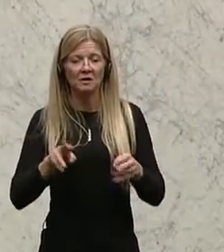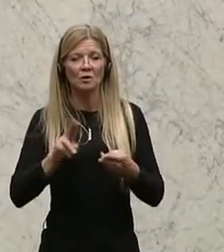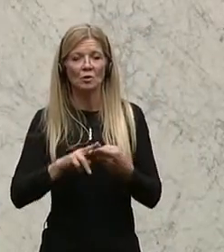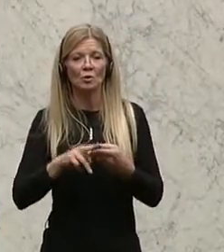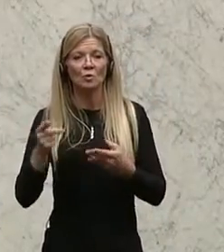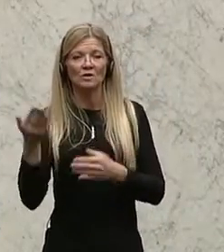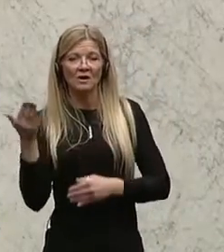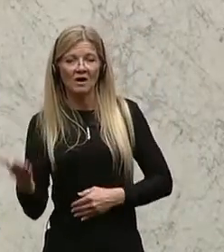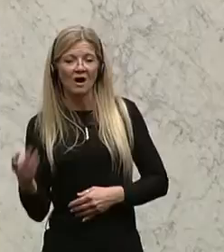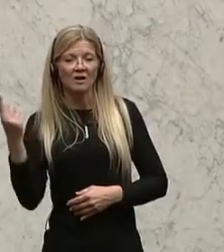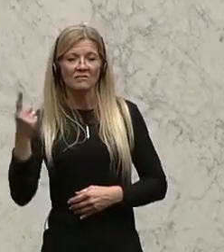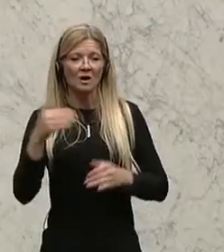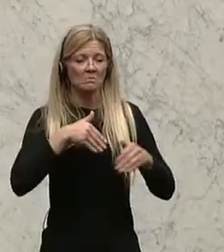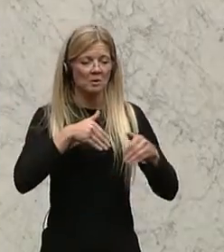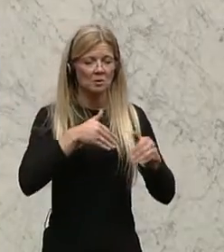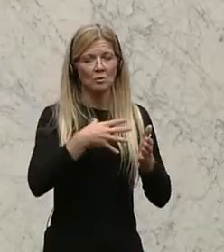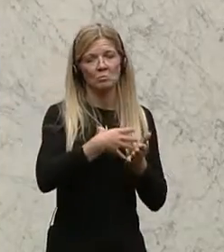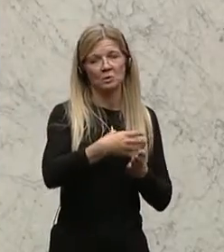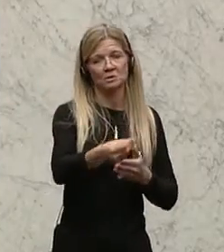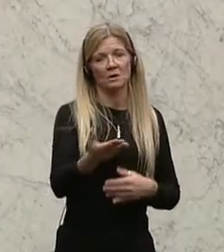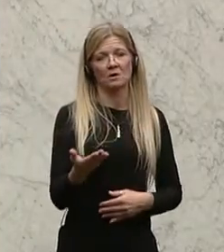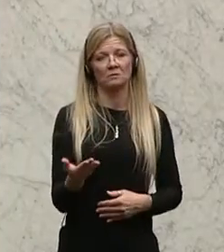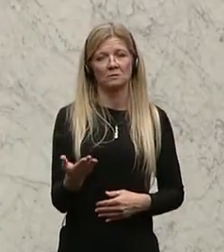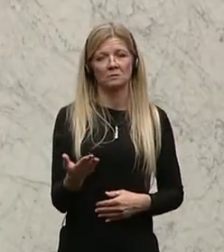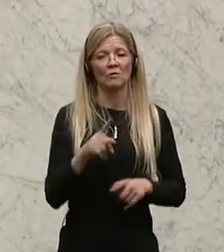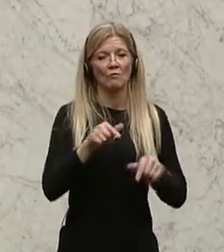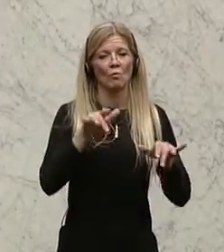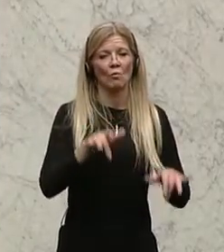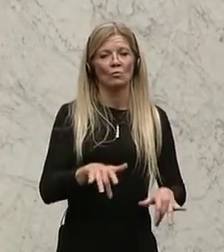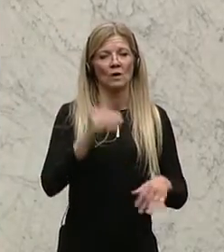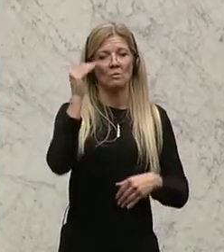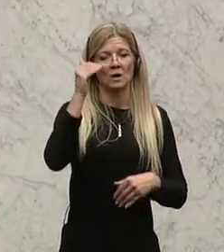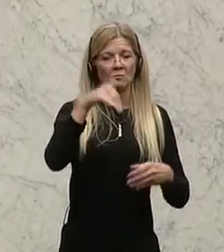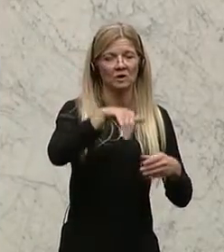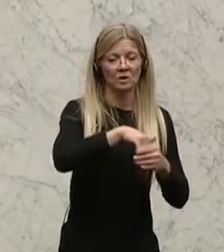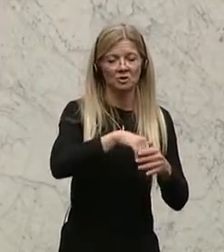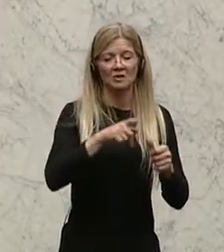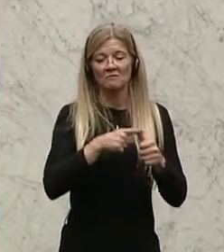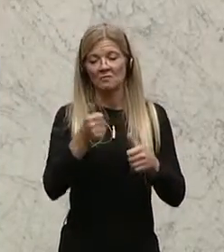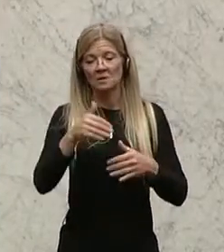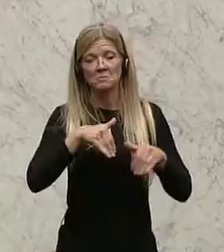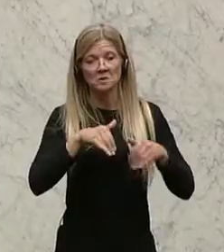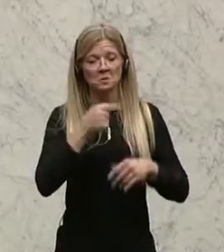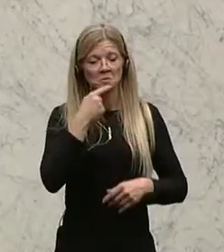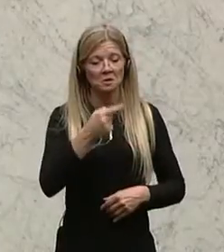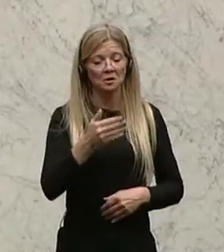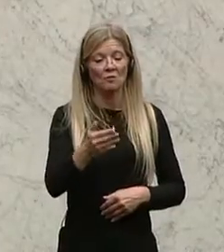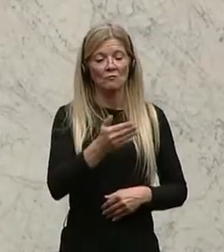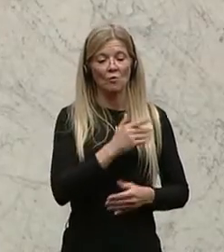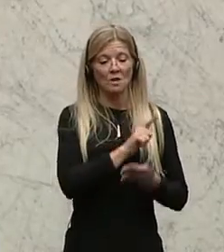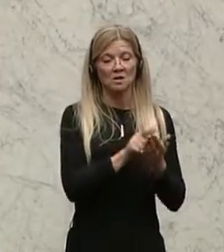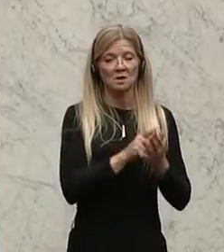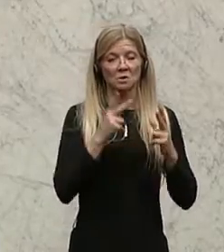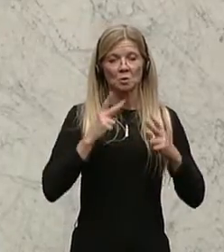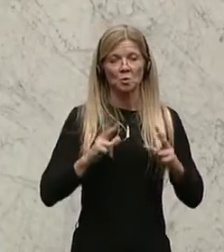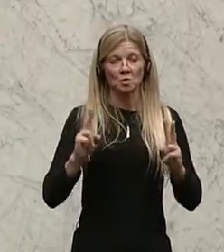beschäftigt sind. Und wenn ein Ministerium Beamte in vorzeitigen Ruhestand schickt, dann sind wir halt wieder beim Finanzministerium, wohin